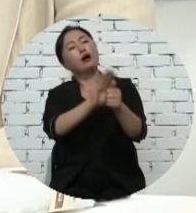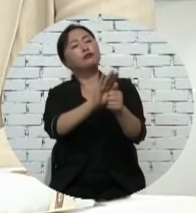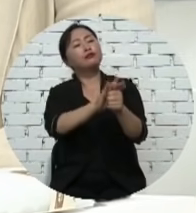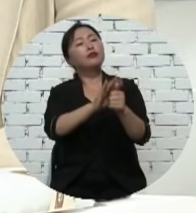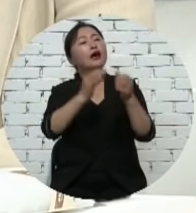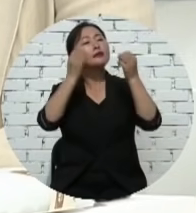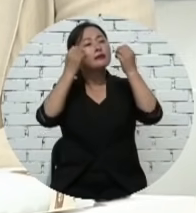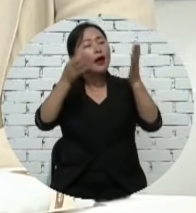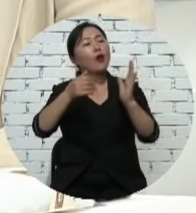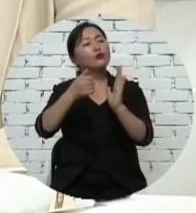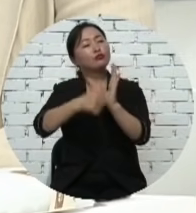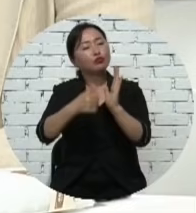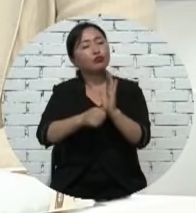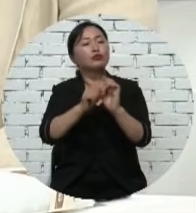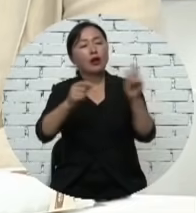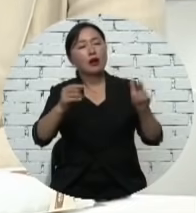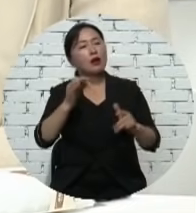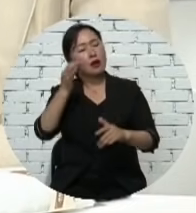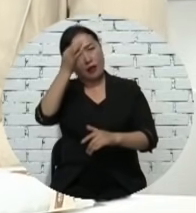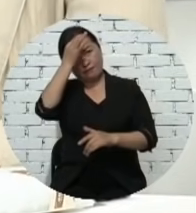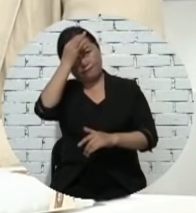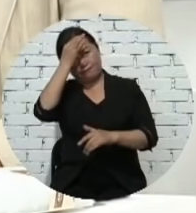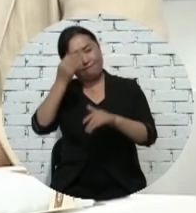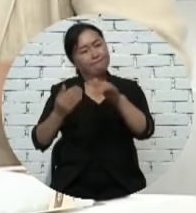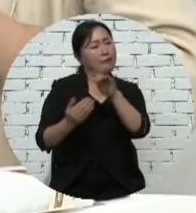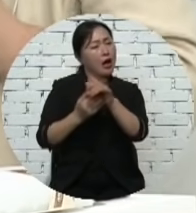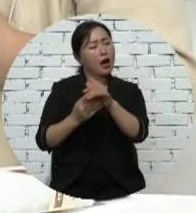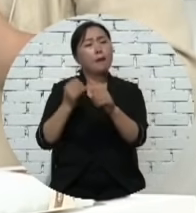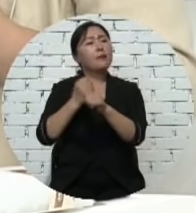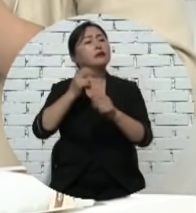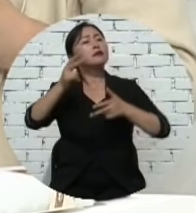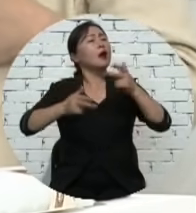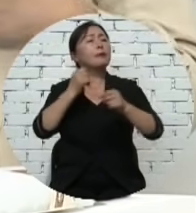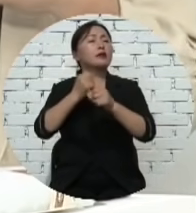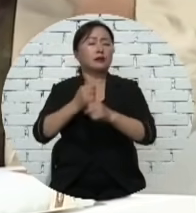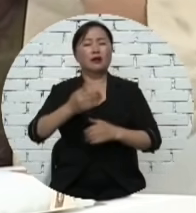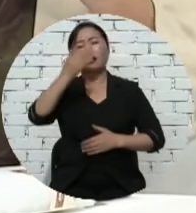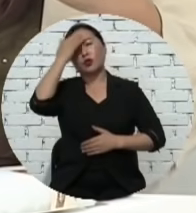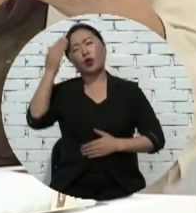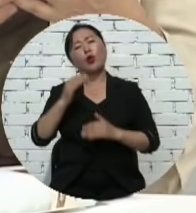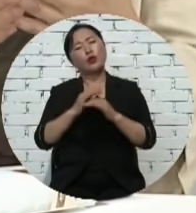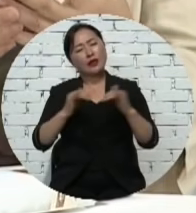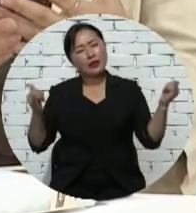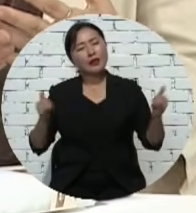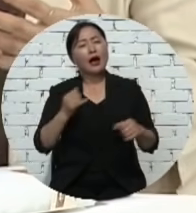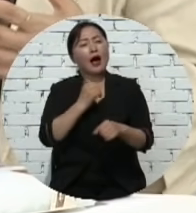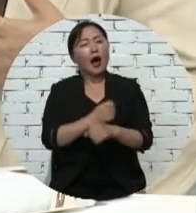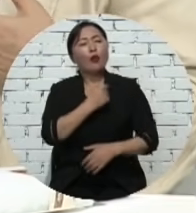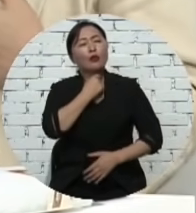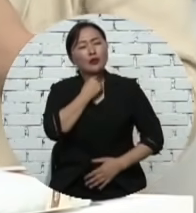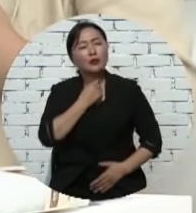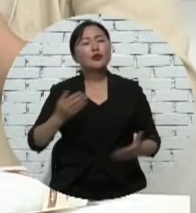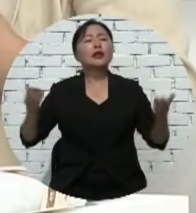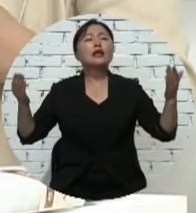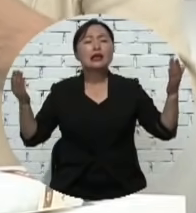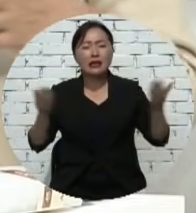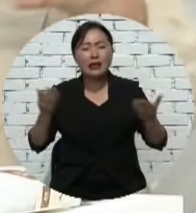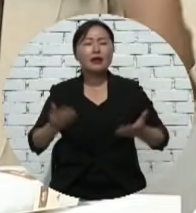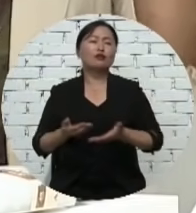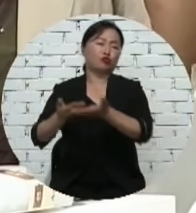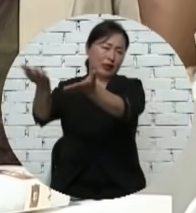새로운 부품 산업, 첨단 산업의 클러스터를 만들어주는 겁니다. 그러니까 청년들이 하고 싶은 일을 할 수 있게